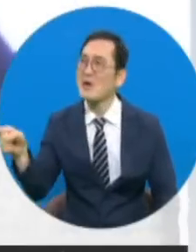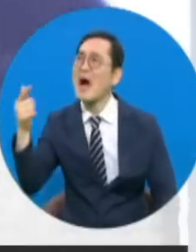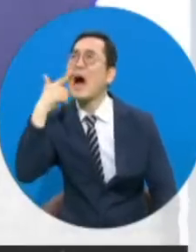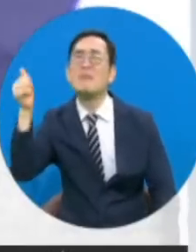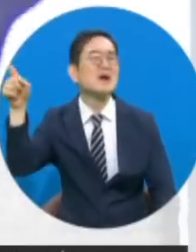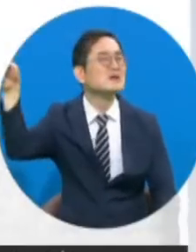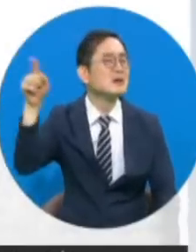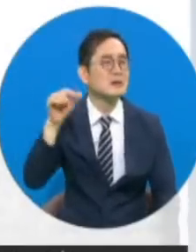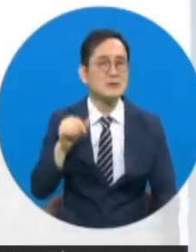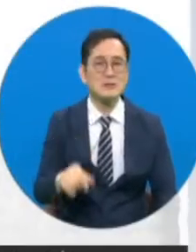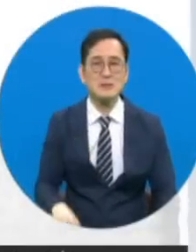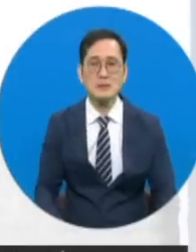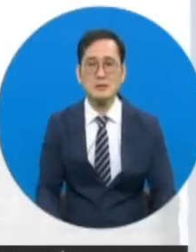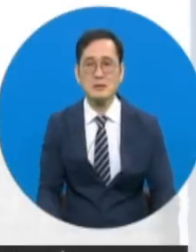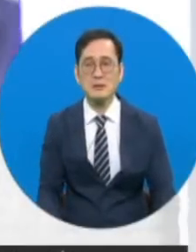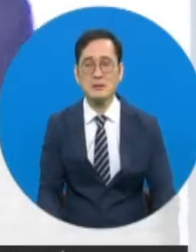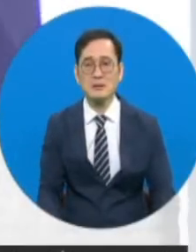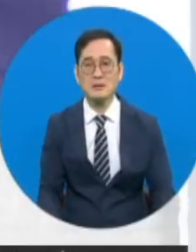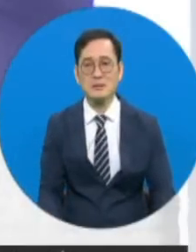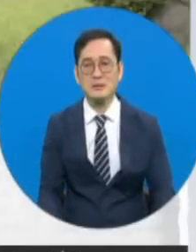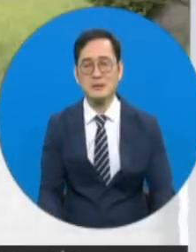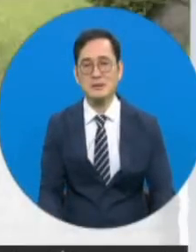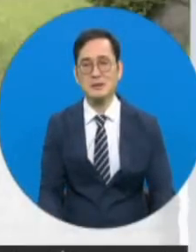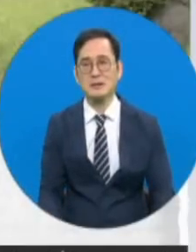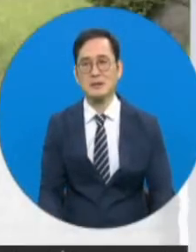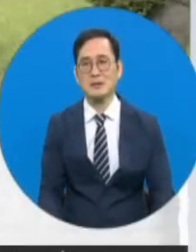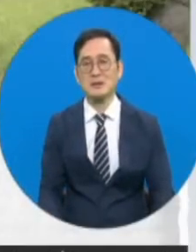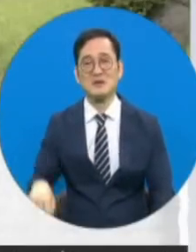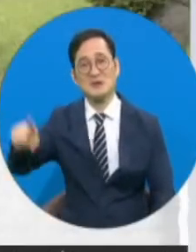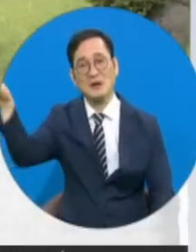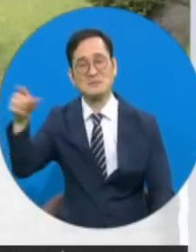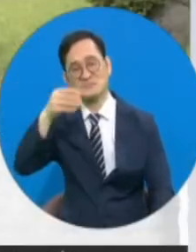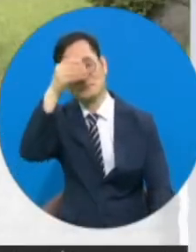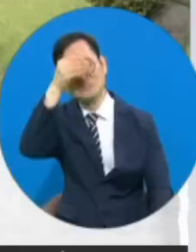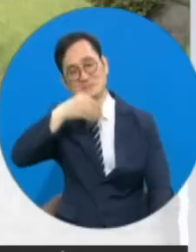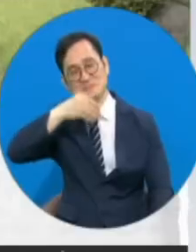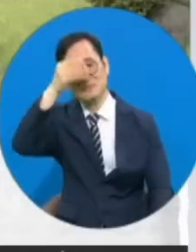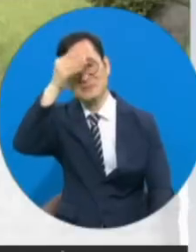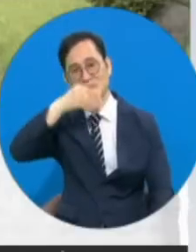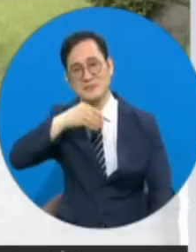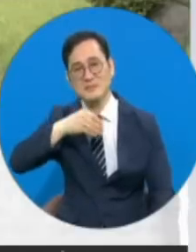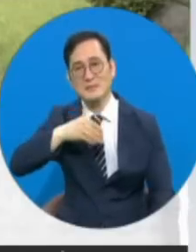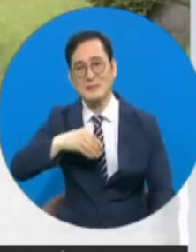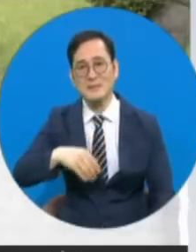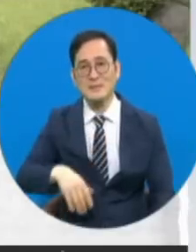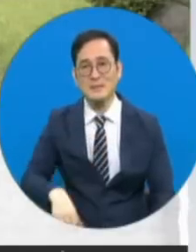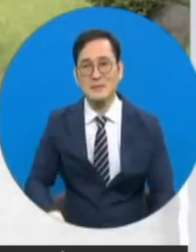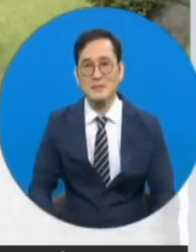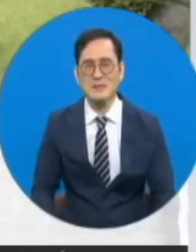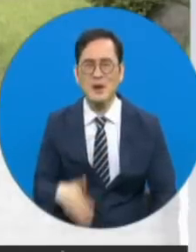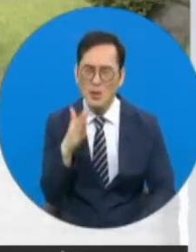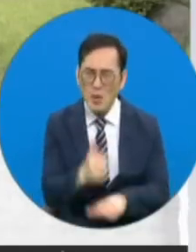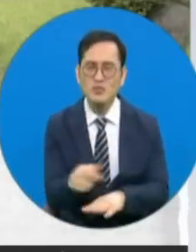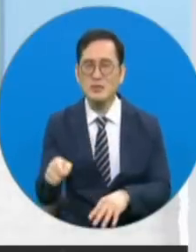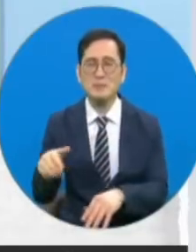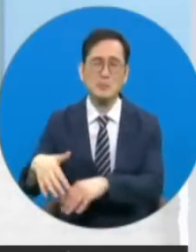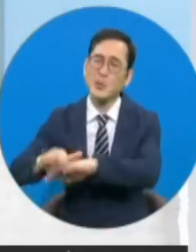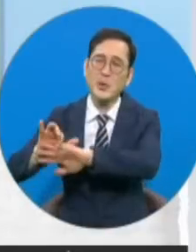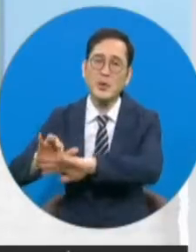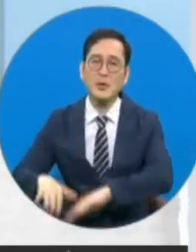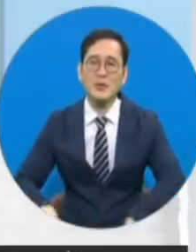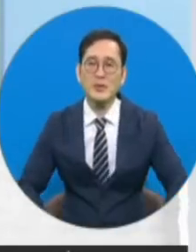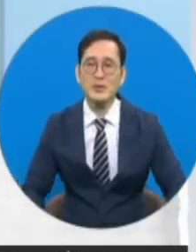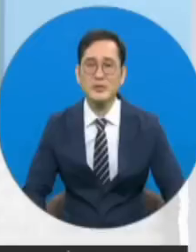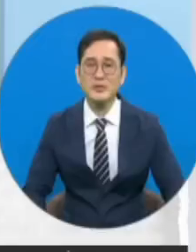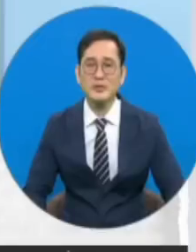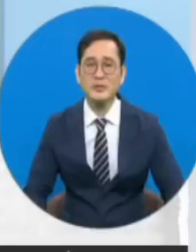그러면 이게 다 나중에 밝혀지라고 생각 안 했을까 근데 좀 이해가는 힘이 있어요 지금 선관위가